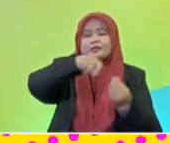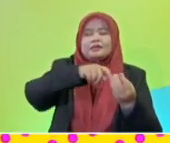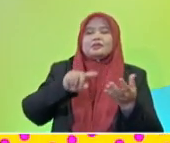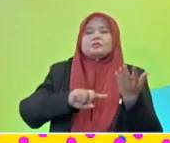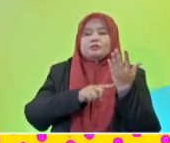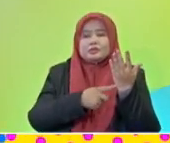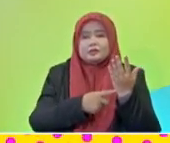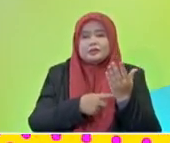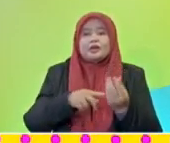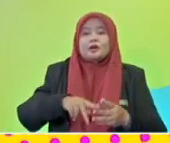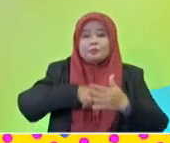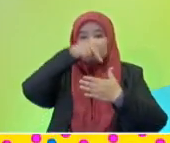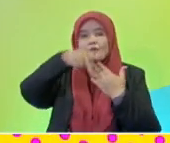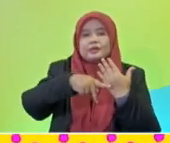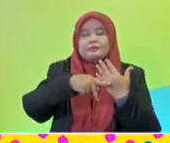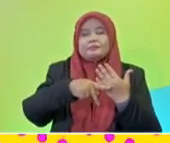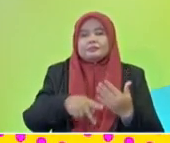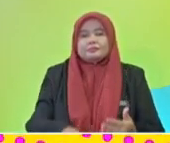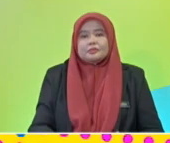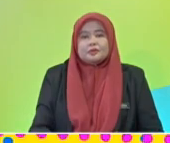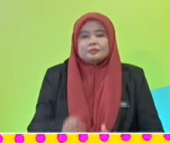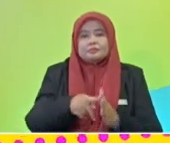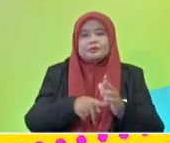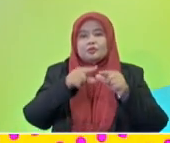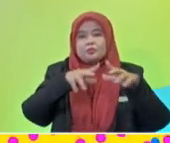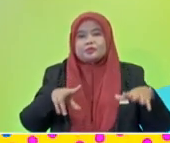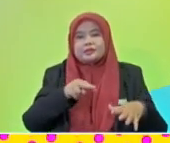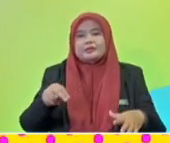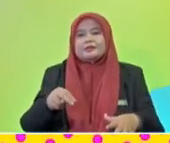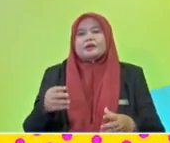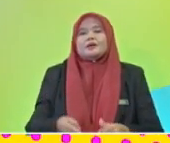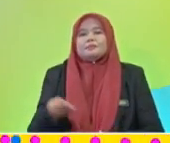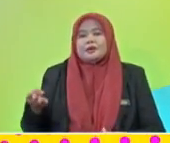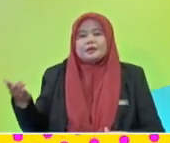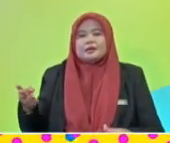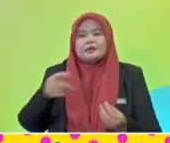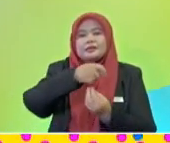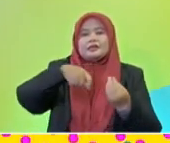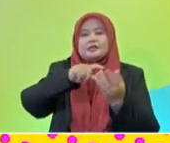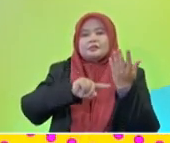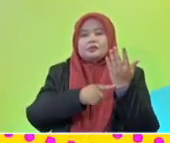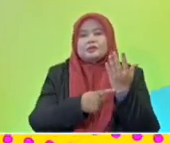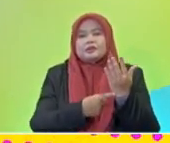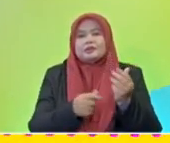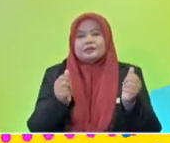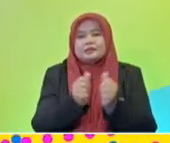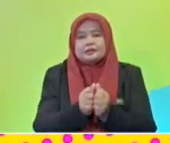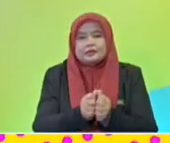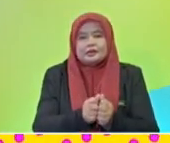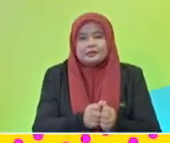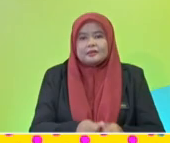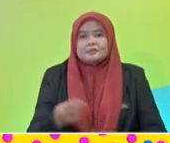merupakan program mengumpulan barangan kitaitar semula dengan tawaran tebus barangan